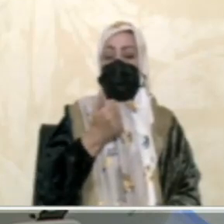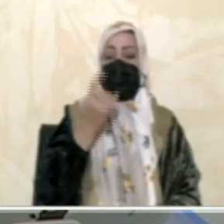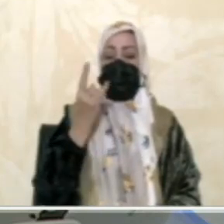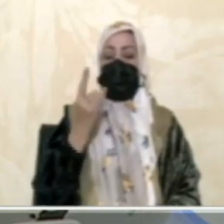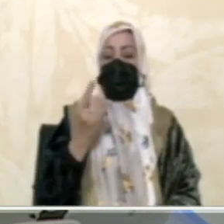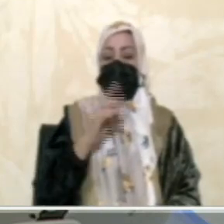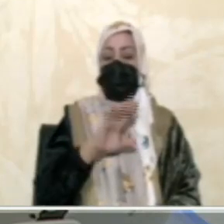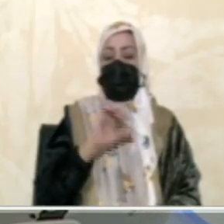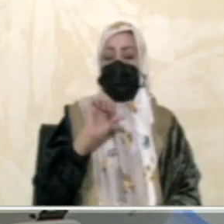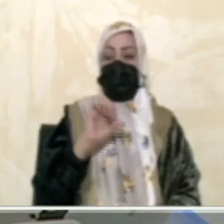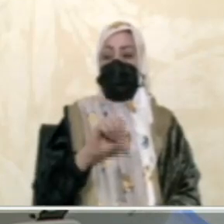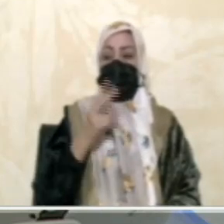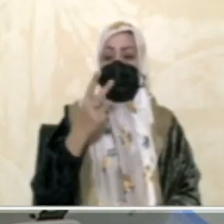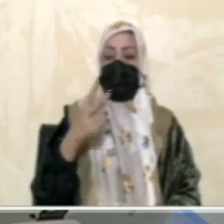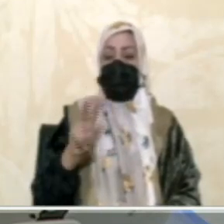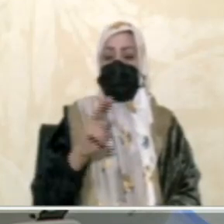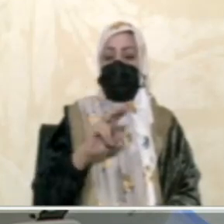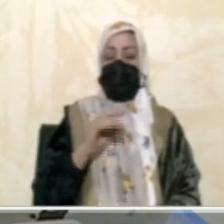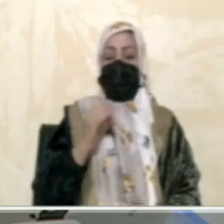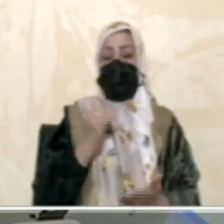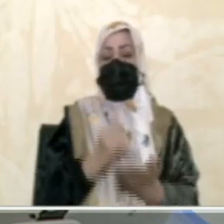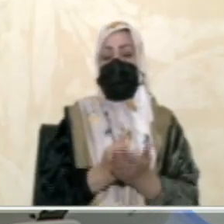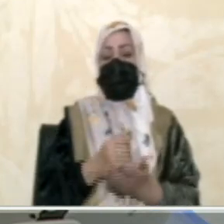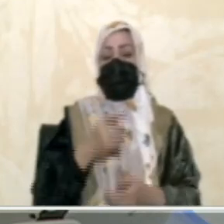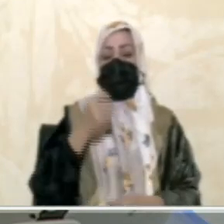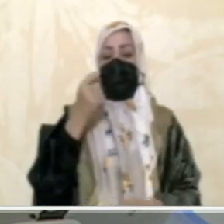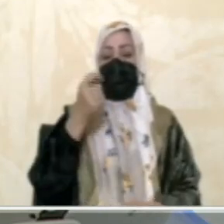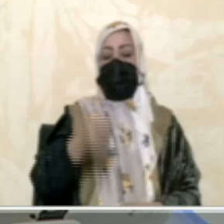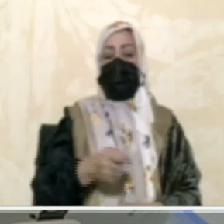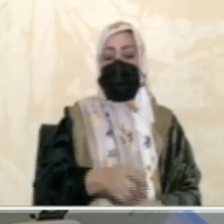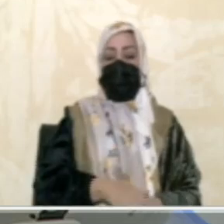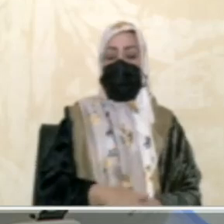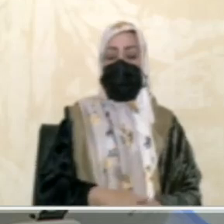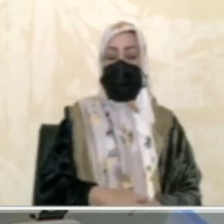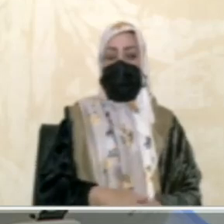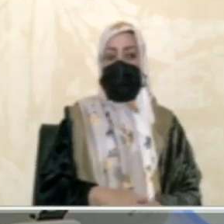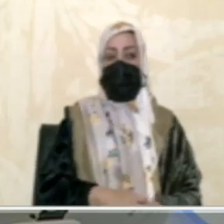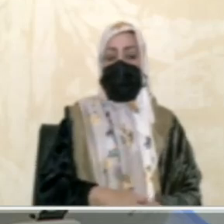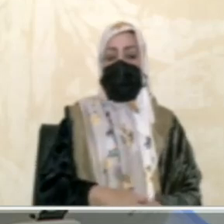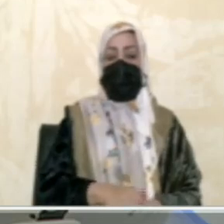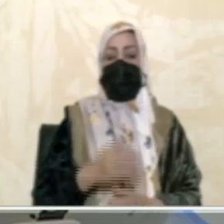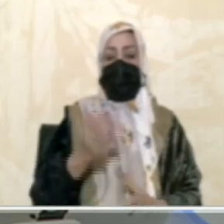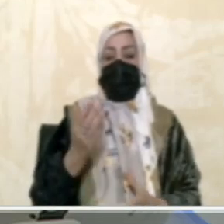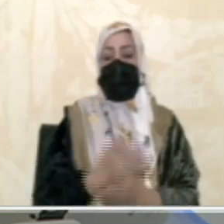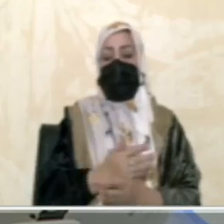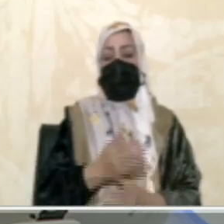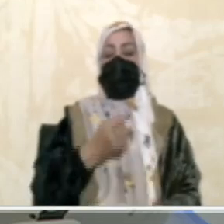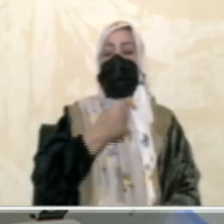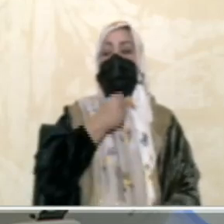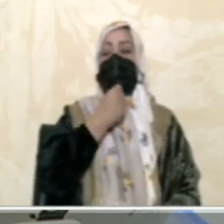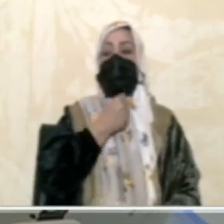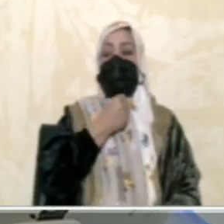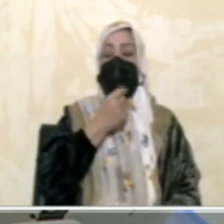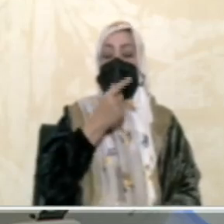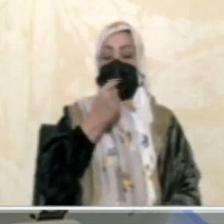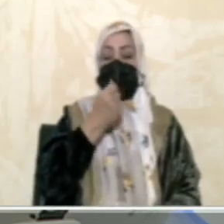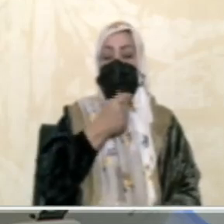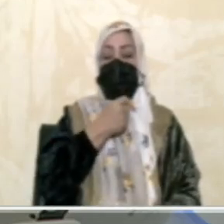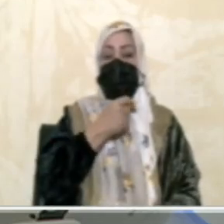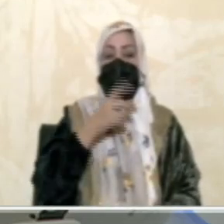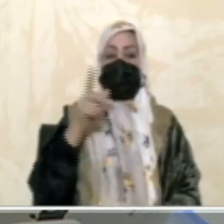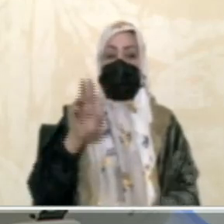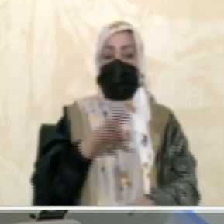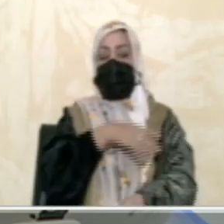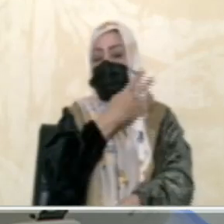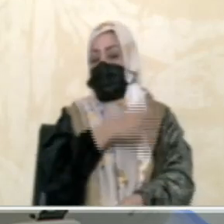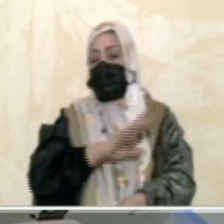عليك تقضيها واجب عليك القضاء لماذا لانك وجدت الطعم في الحلق ولا اثم عليك ولا شيء عليك هذا